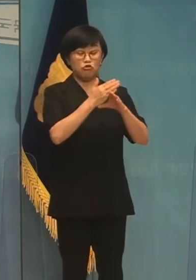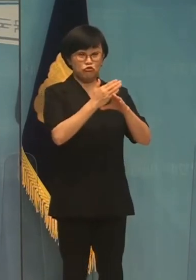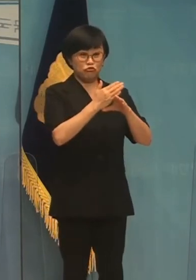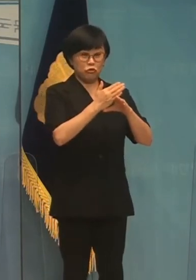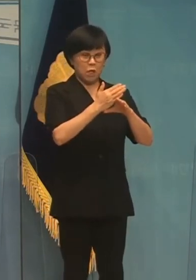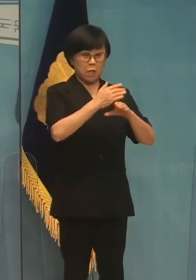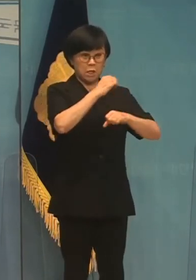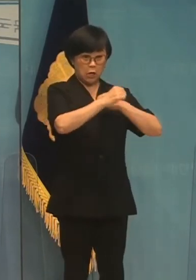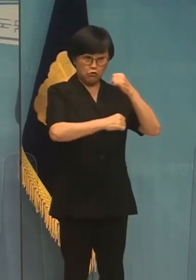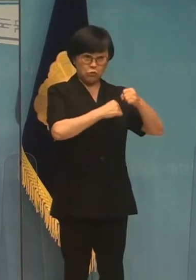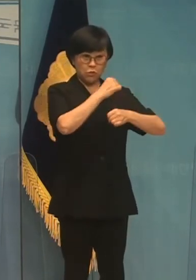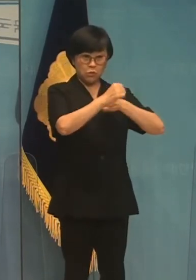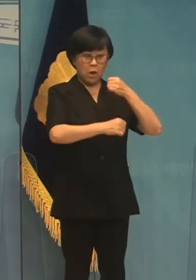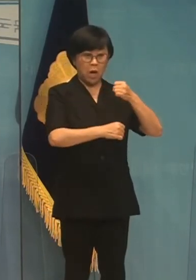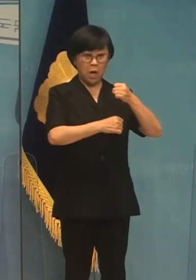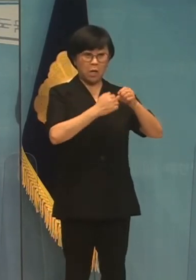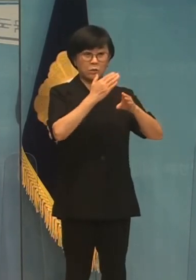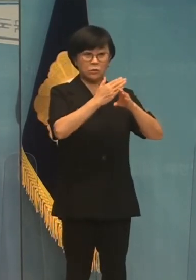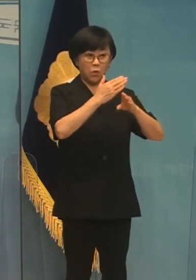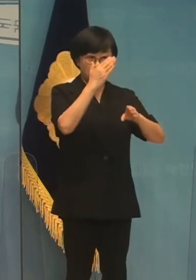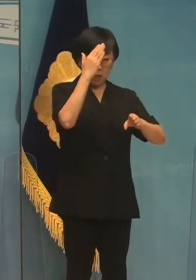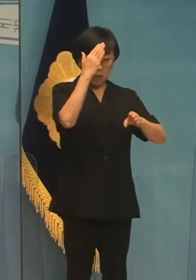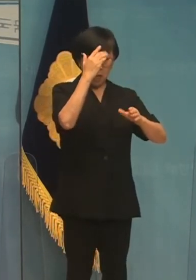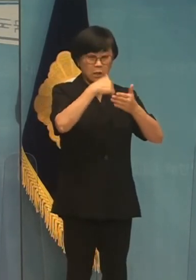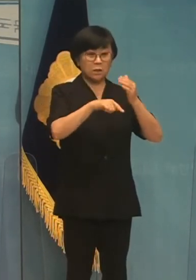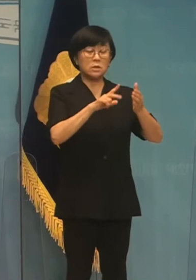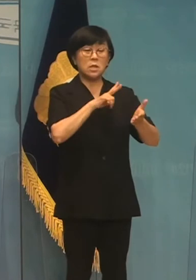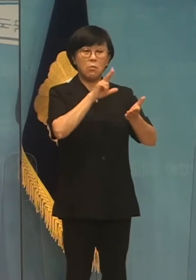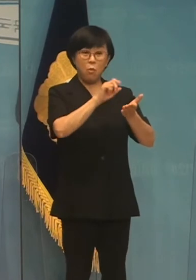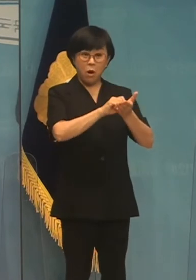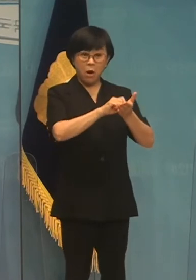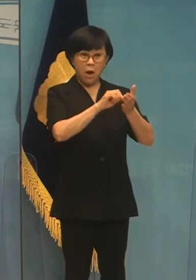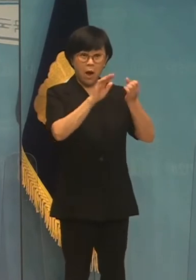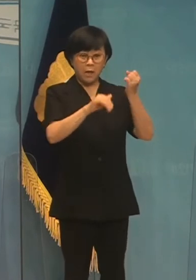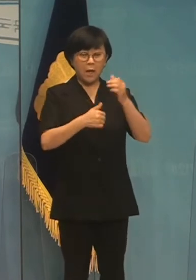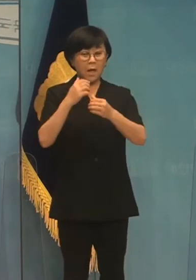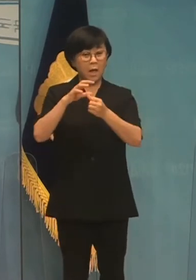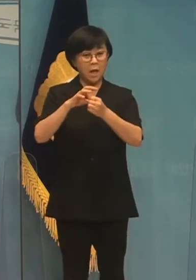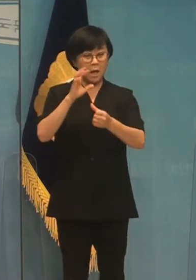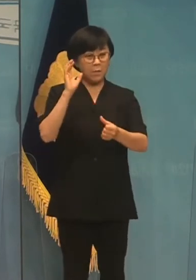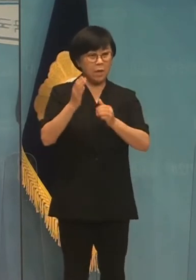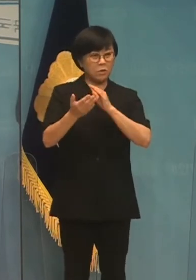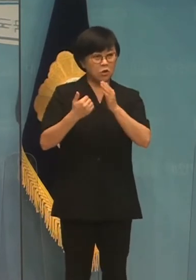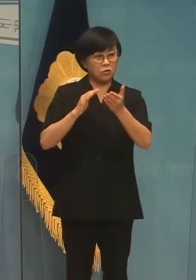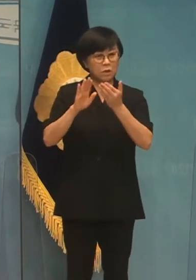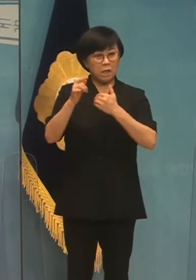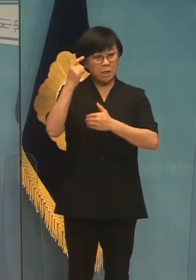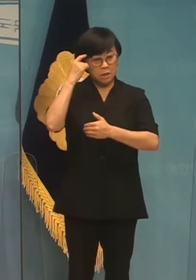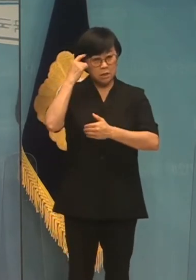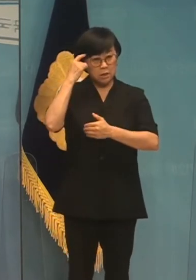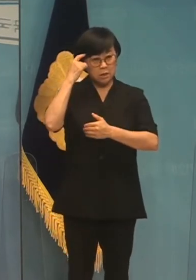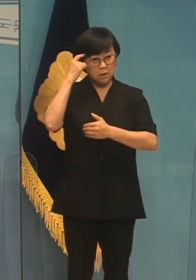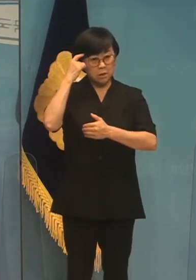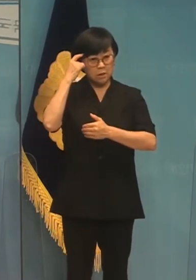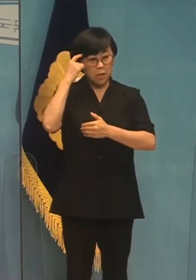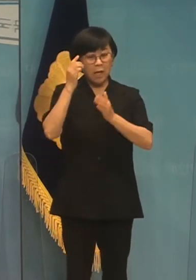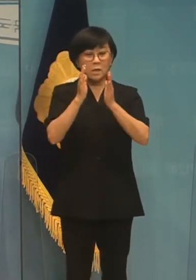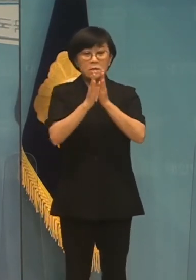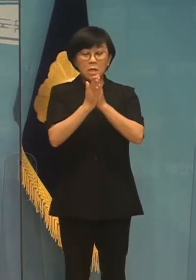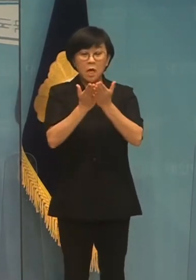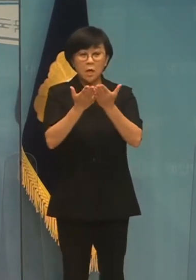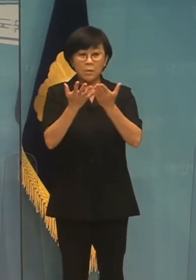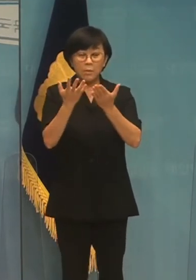자주와 민족의 통일이라는 대명분 아래 해방 정사의 인식 등 책 몇